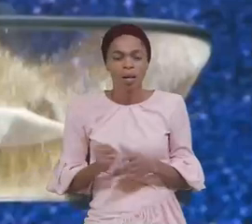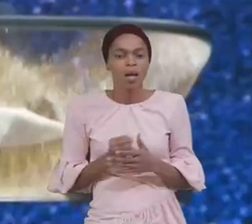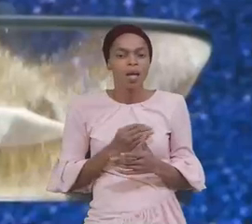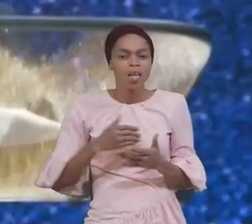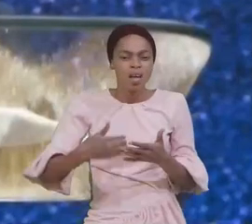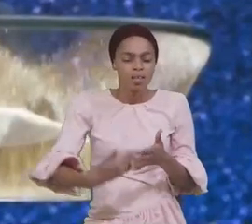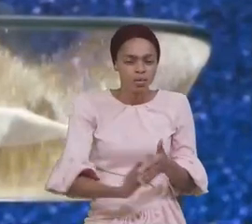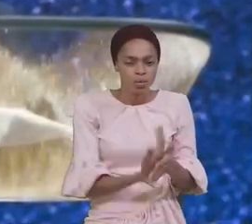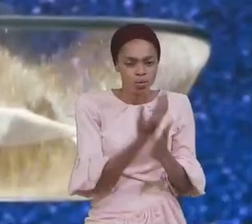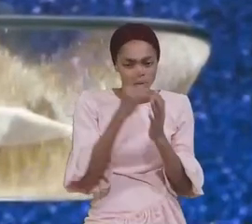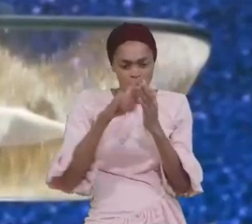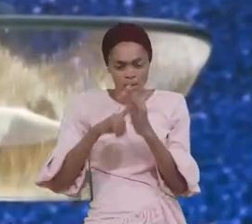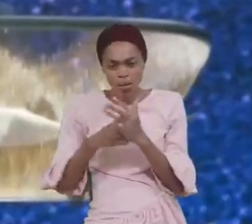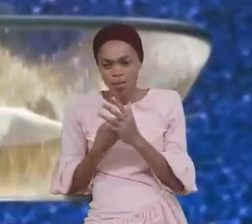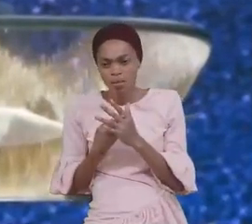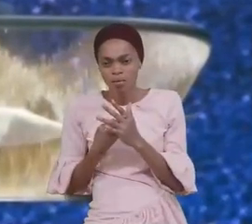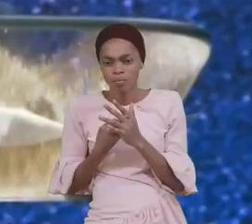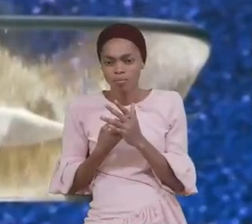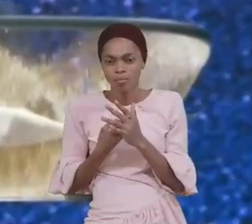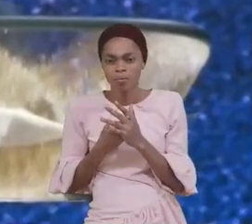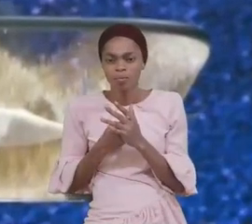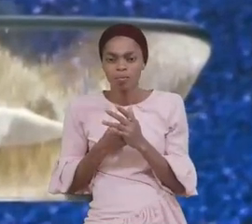un nouveau commencement,